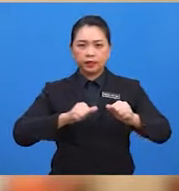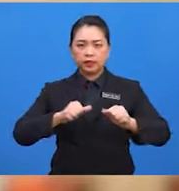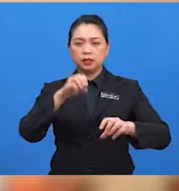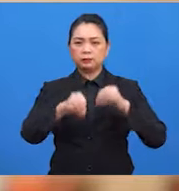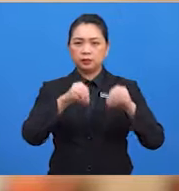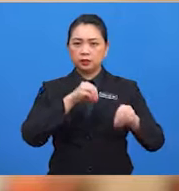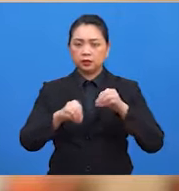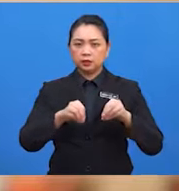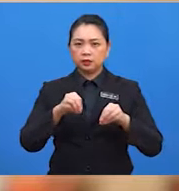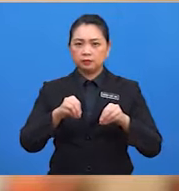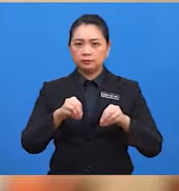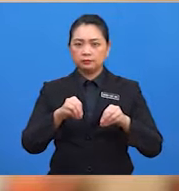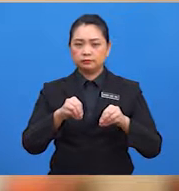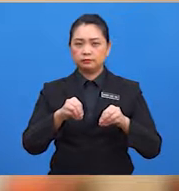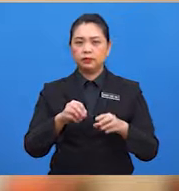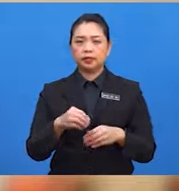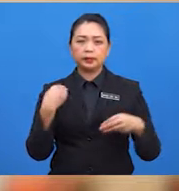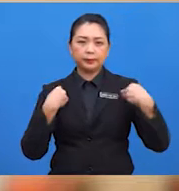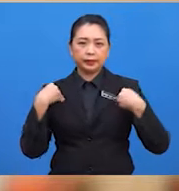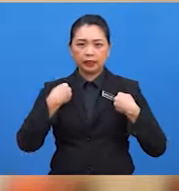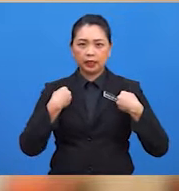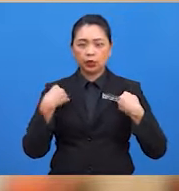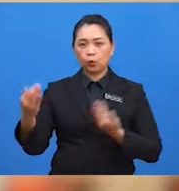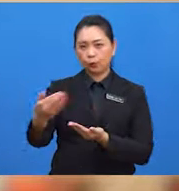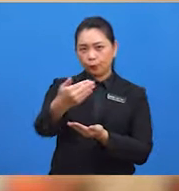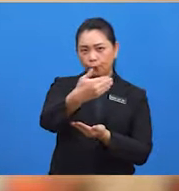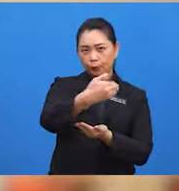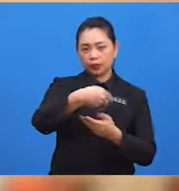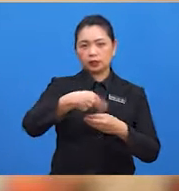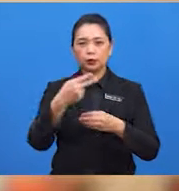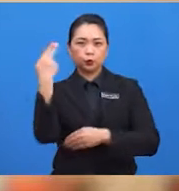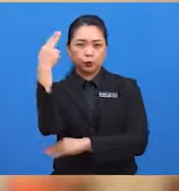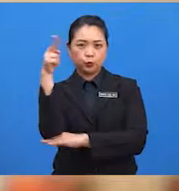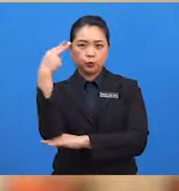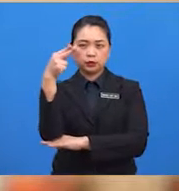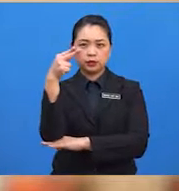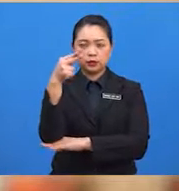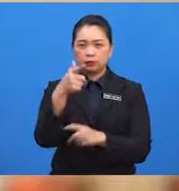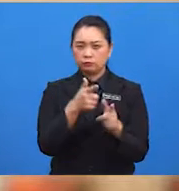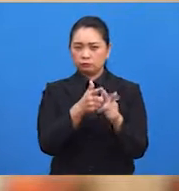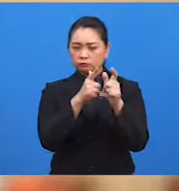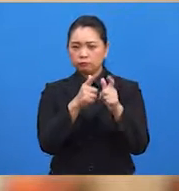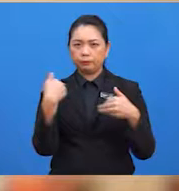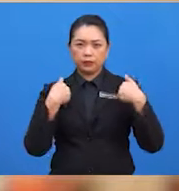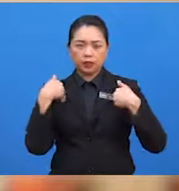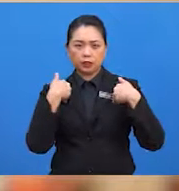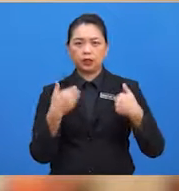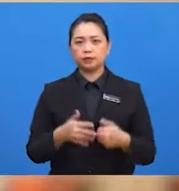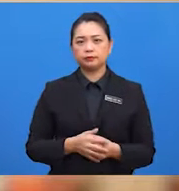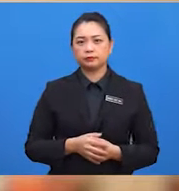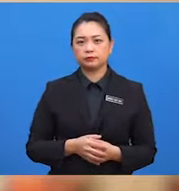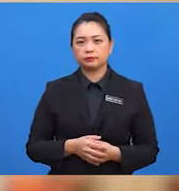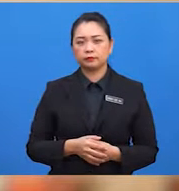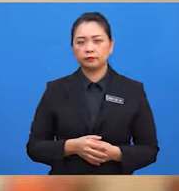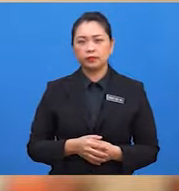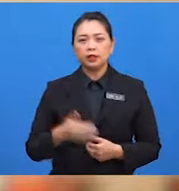pertanian, penternakan binatang, mengumpul hasil hutan dan memburu binatang. Penduduk Huang